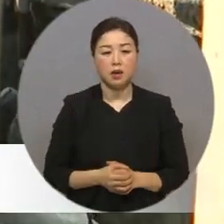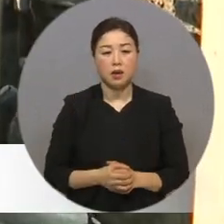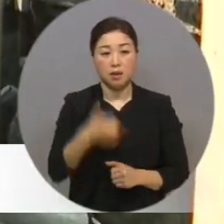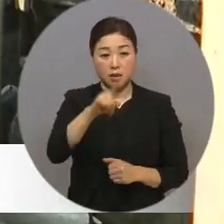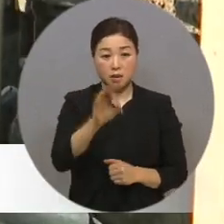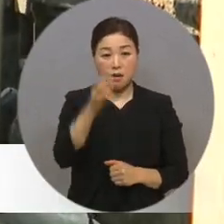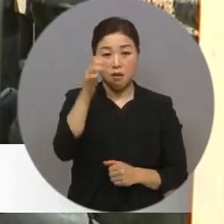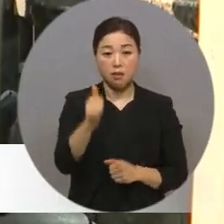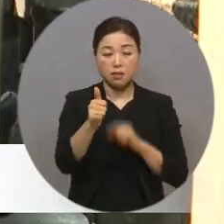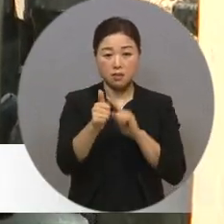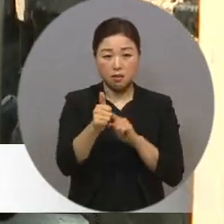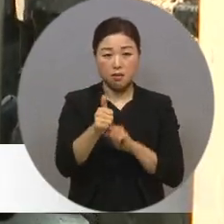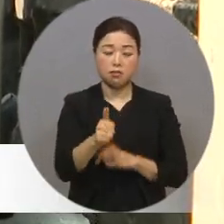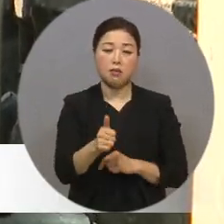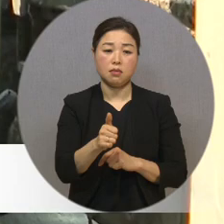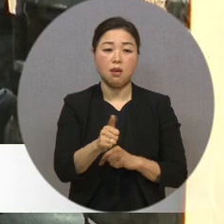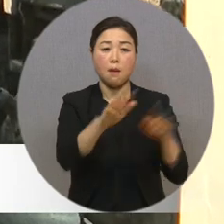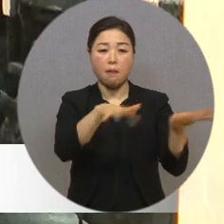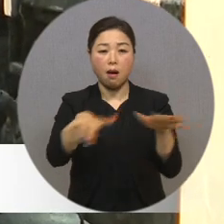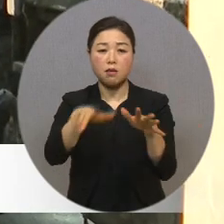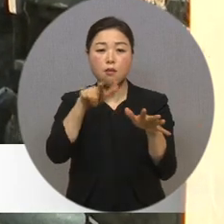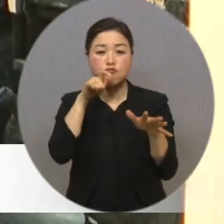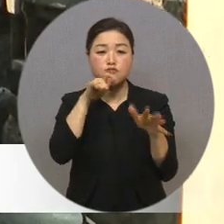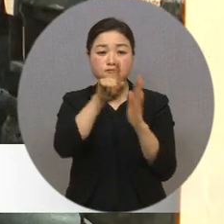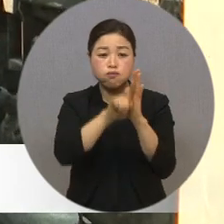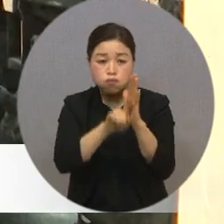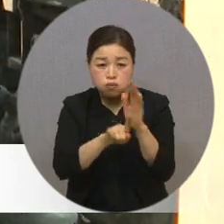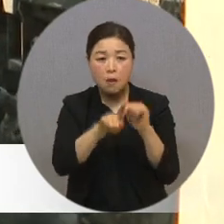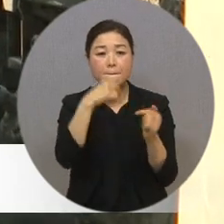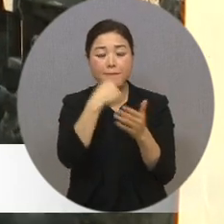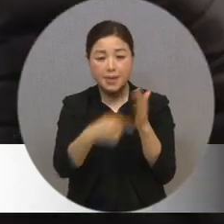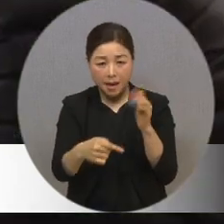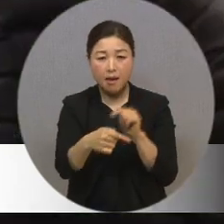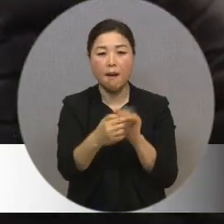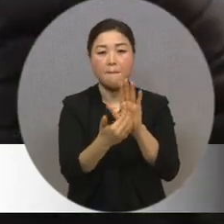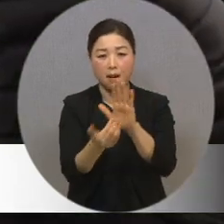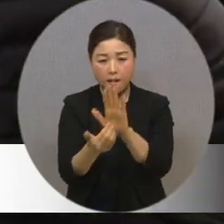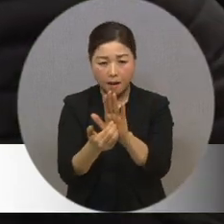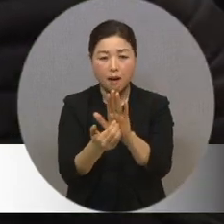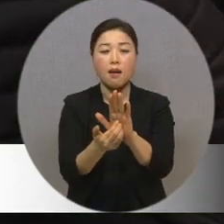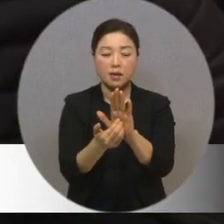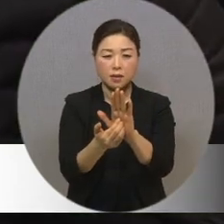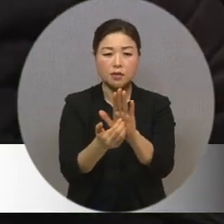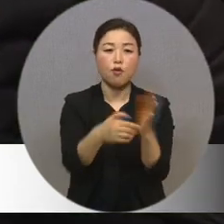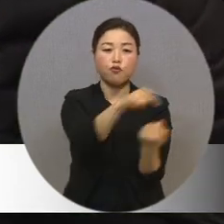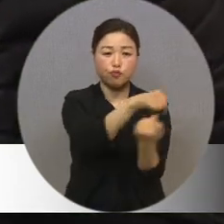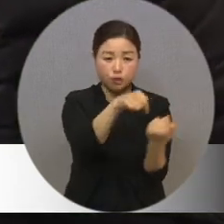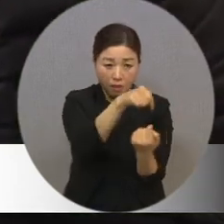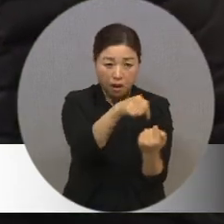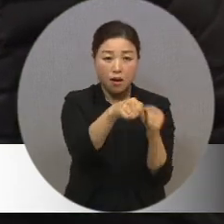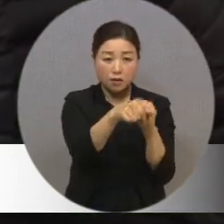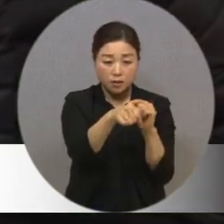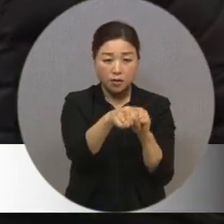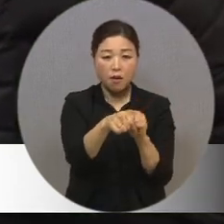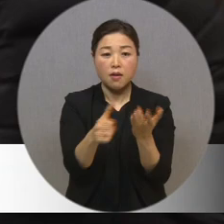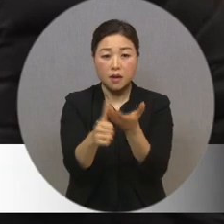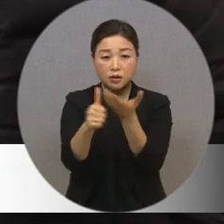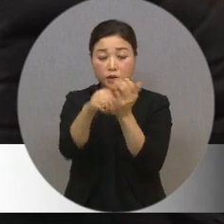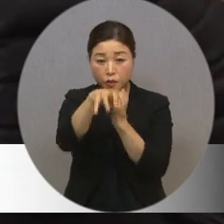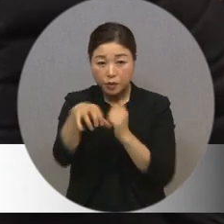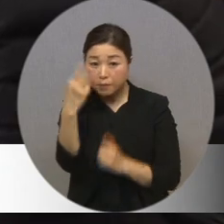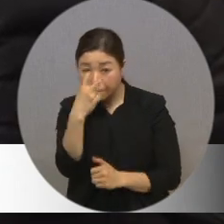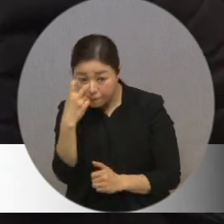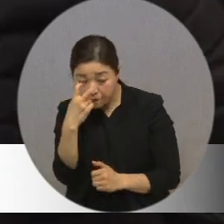장관은 저수온 피해가 발생하지 않도록 권역별 현장 대응반을 운영해 상습 피해 해역에 대한 양식장 지도 점검